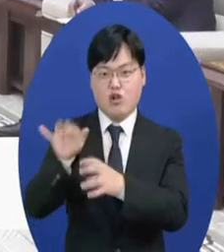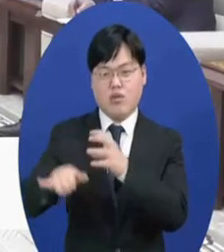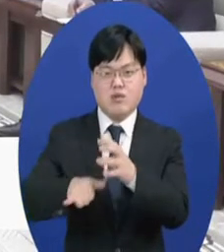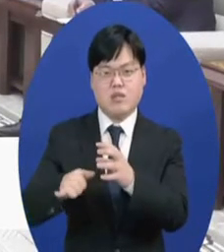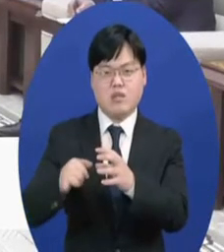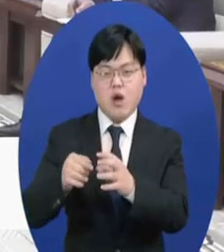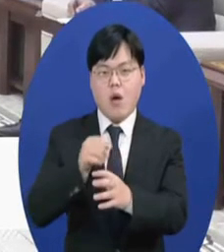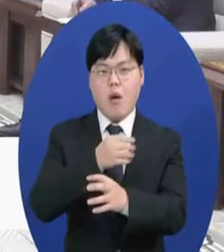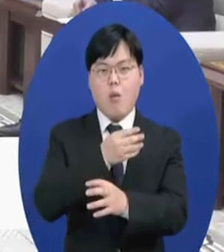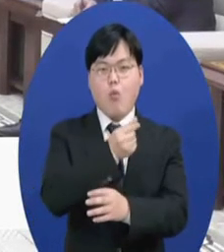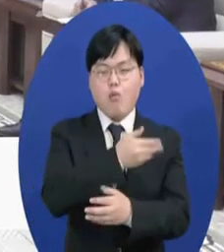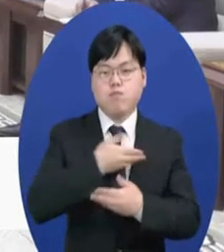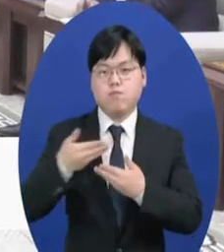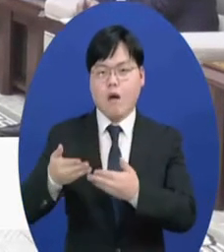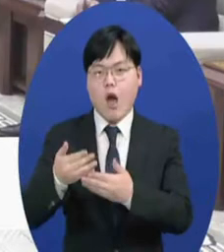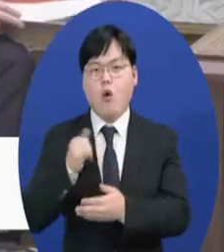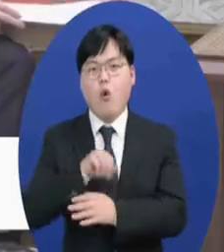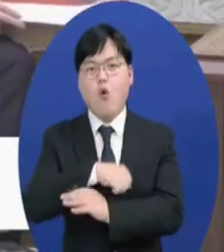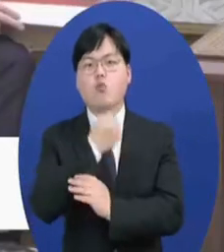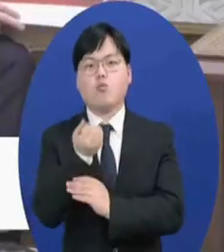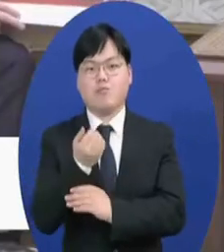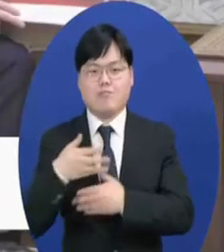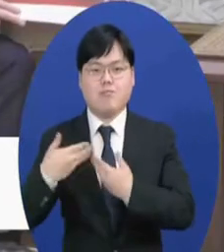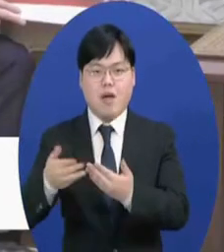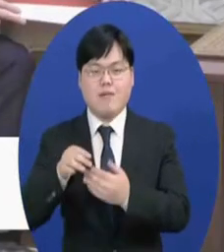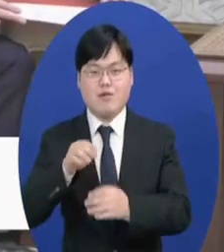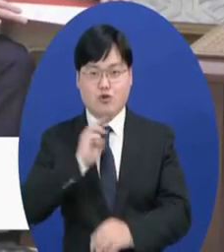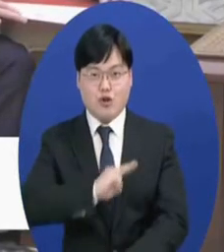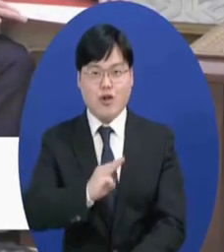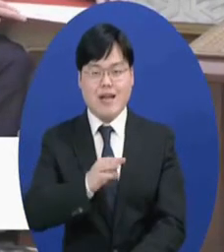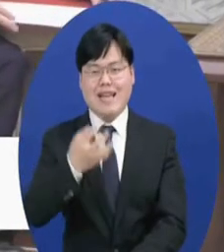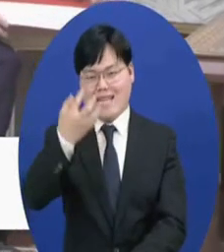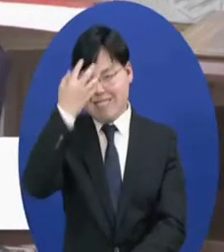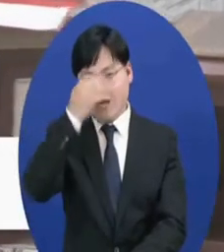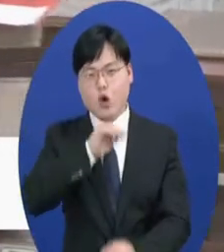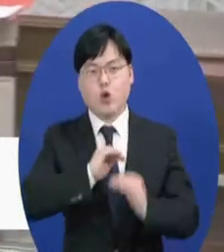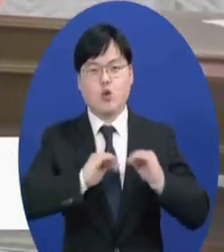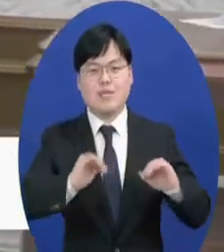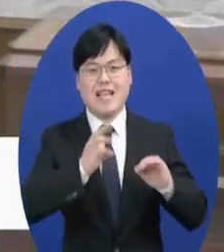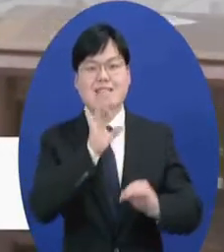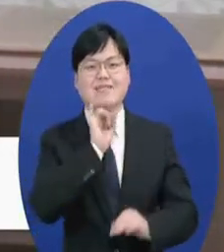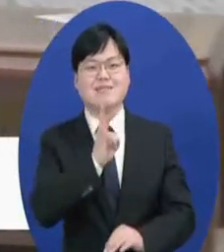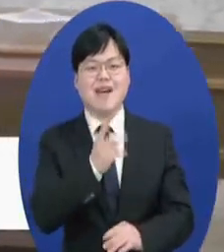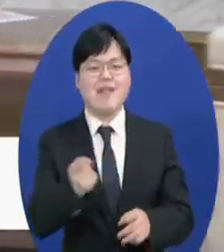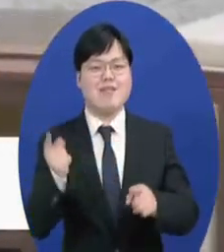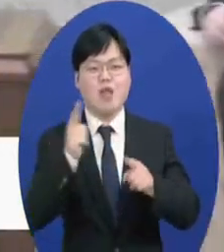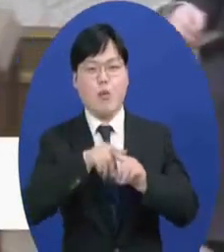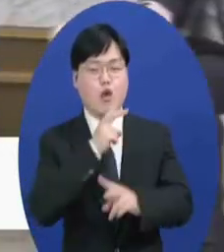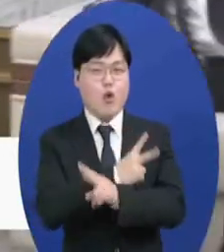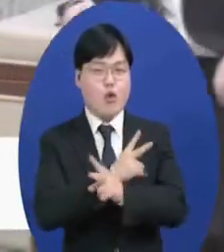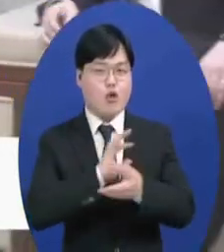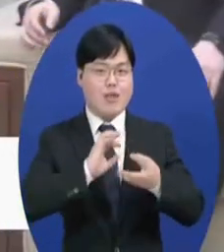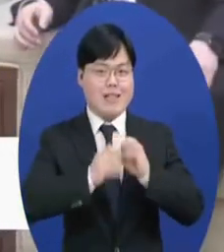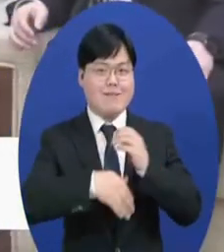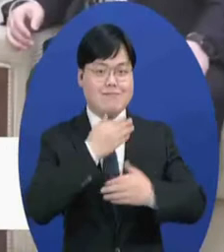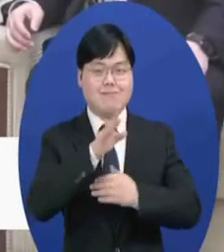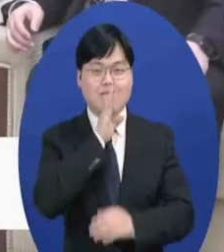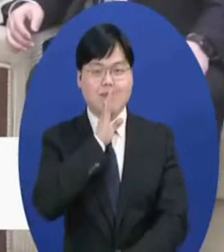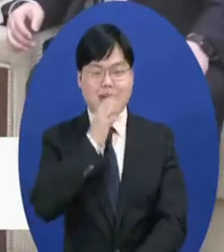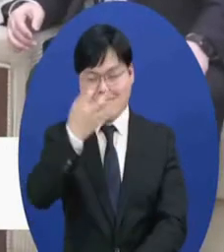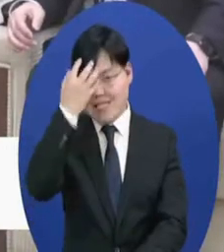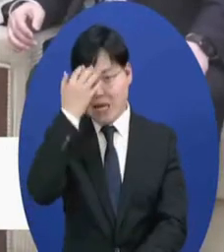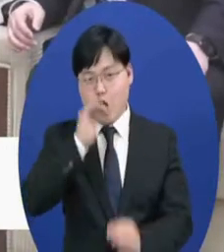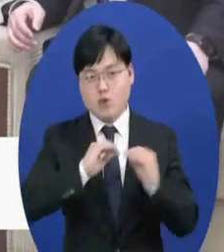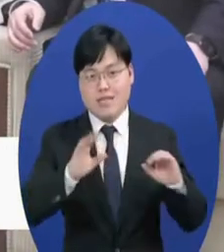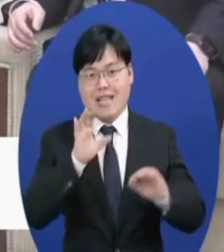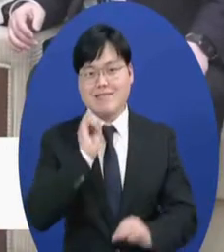урамшуулахад зарцуулдаг байх эрхцэн орчныг бий болгох зорилгоор засгийн газрын тусгай сангийн тухай хуульд нэмэлт оруулах хуулийн төслийг боловсруулсан байна. Засгийн